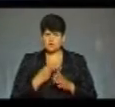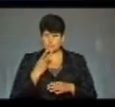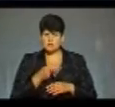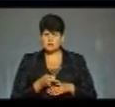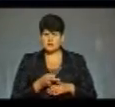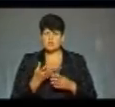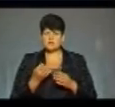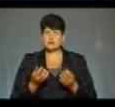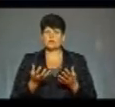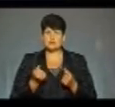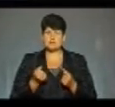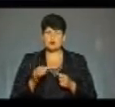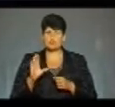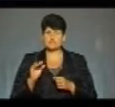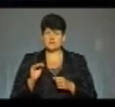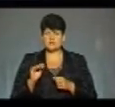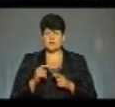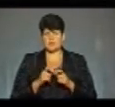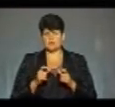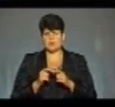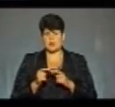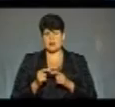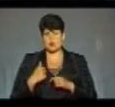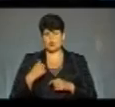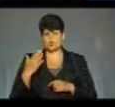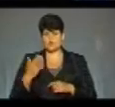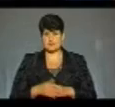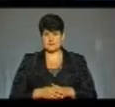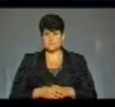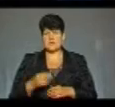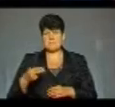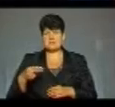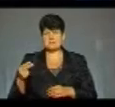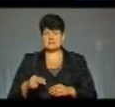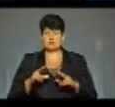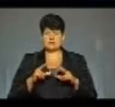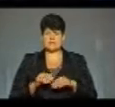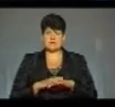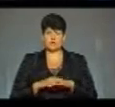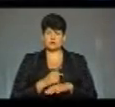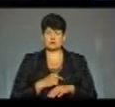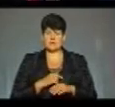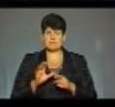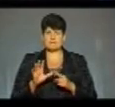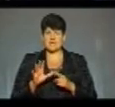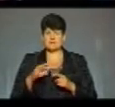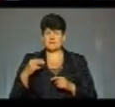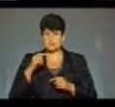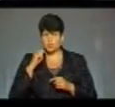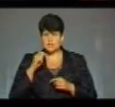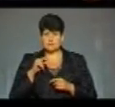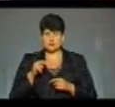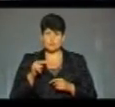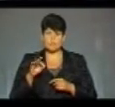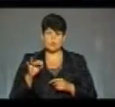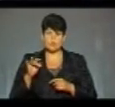А ще отримав посвідчення і картку для голосування. Поки що все. Підписав присягу народного депутата і п'ятий президент України Петро